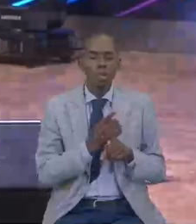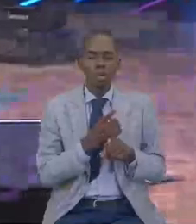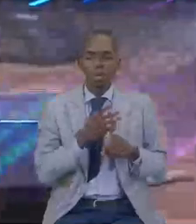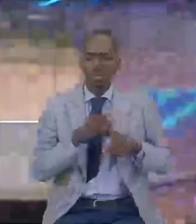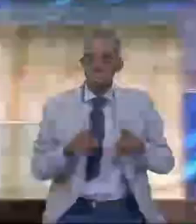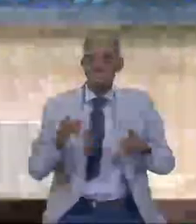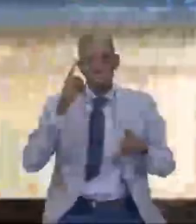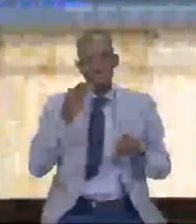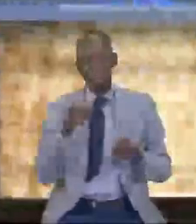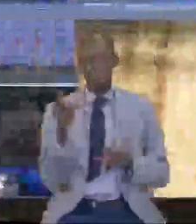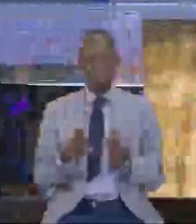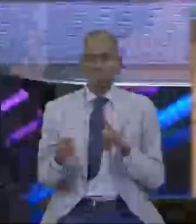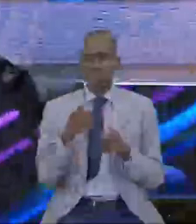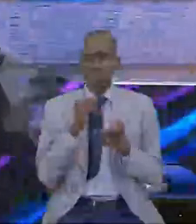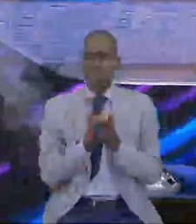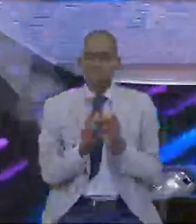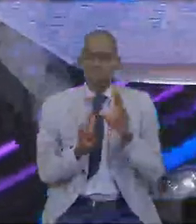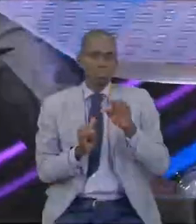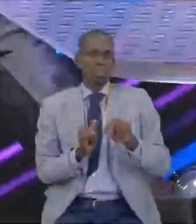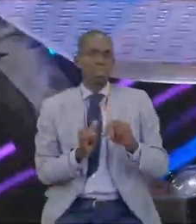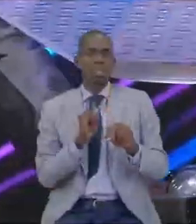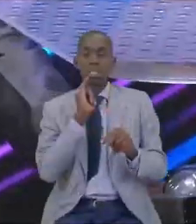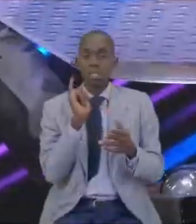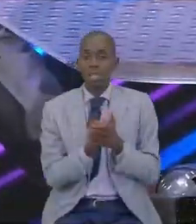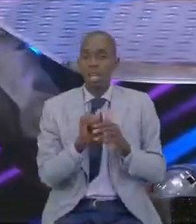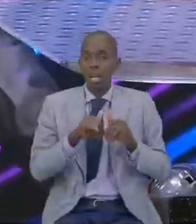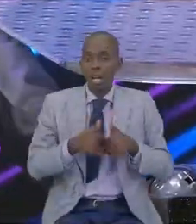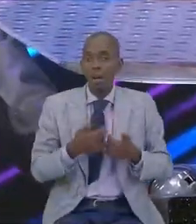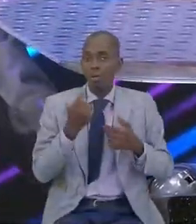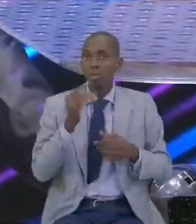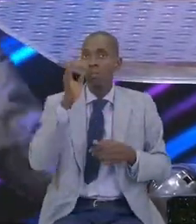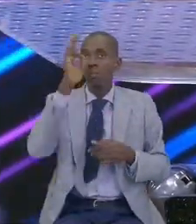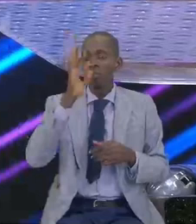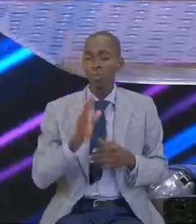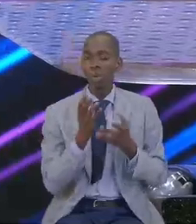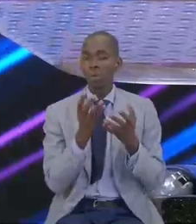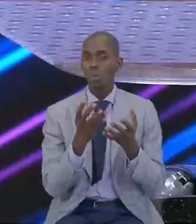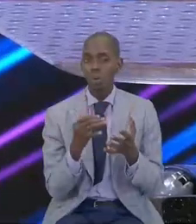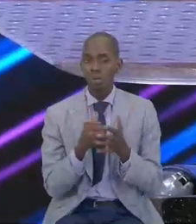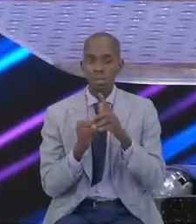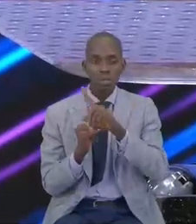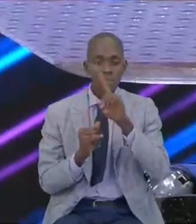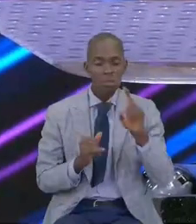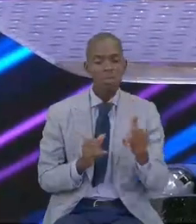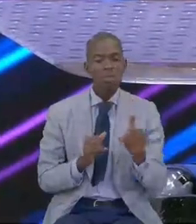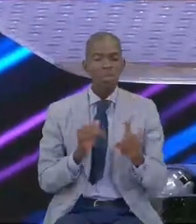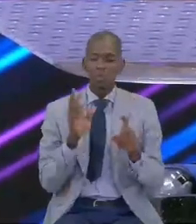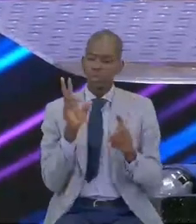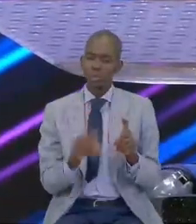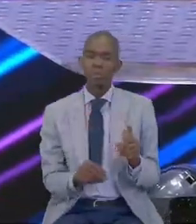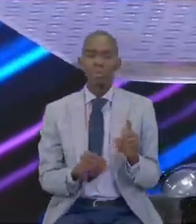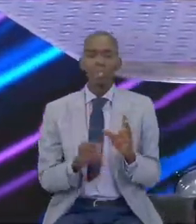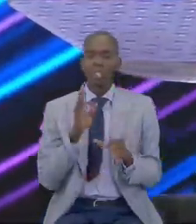voici comment le pasteur veut la chose. Va vérifier. Hein. Comment est-ce que le pasteur veut ça comme ça? Si ce n'est pas scripturaire, ils disent,